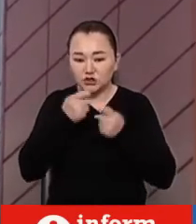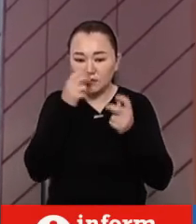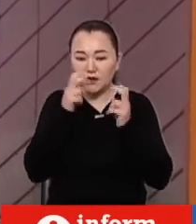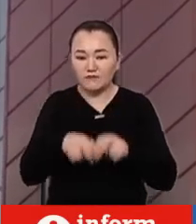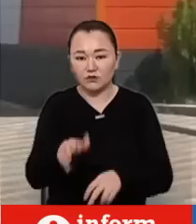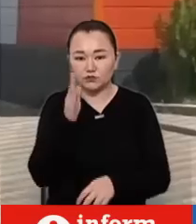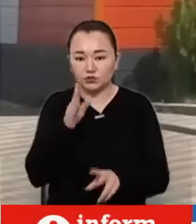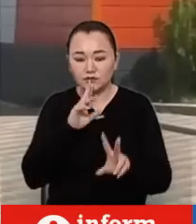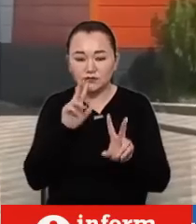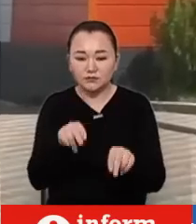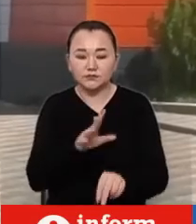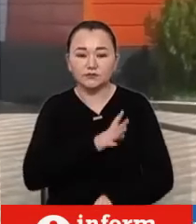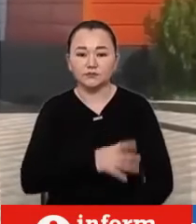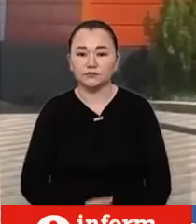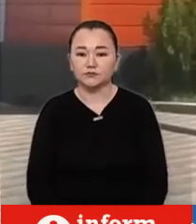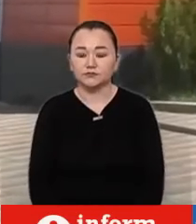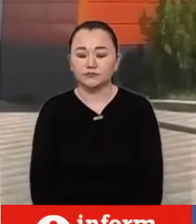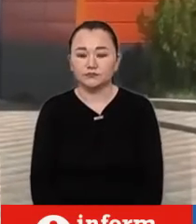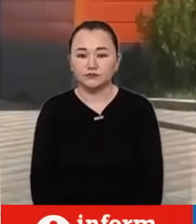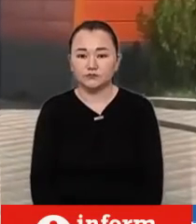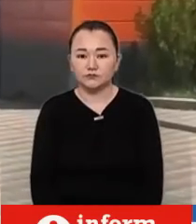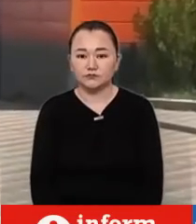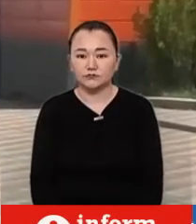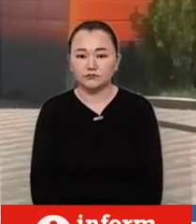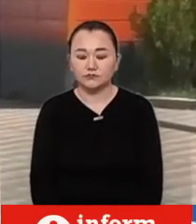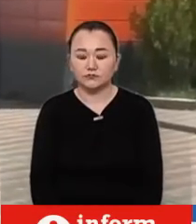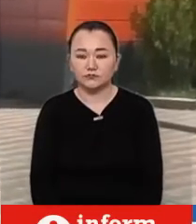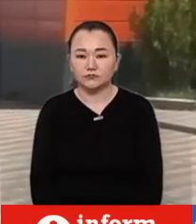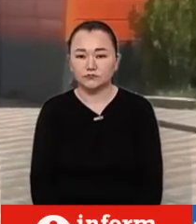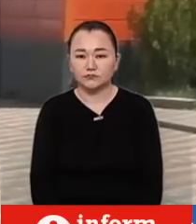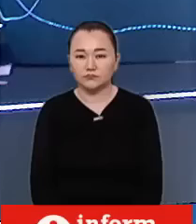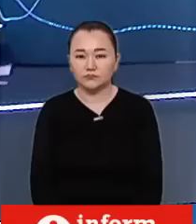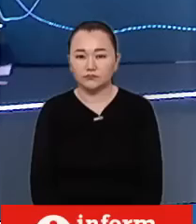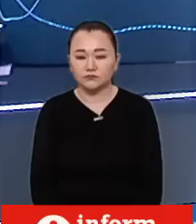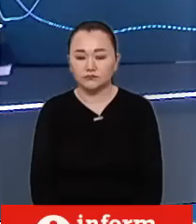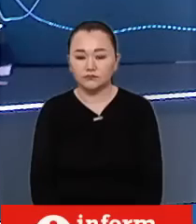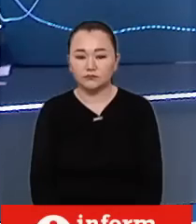тексеретін боламыз деп уәде берді. Абай Нұржанұлы, Информбюро, Қызылорда.